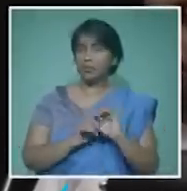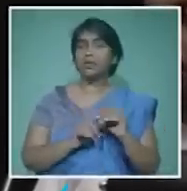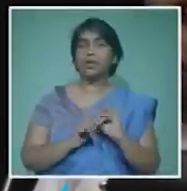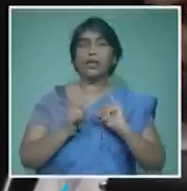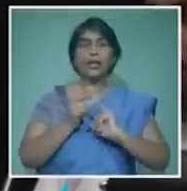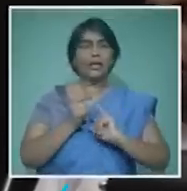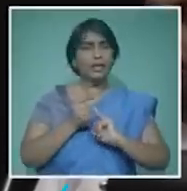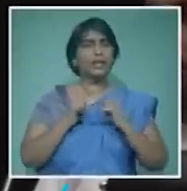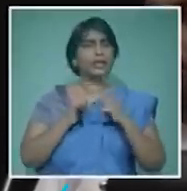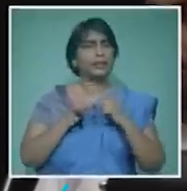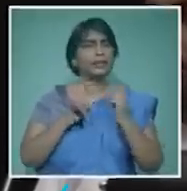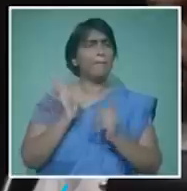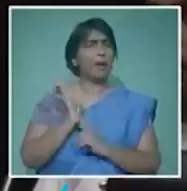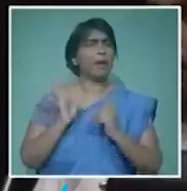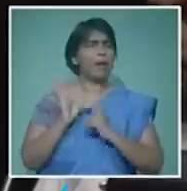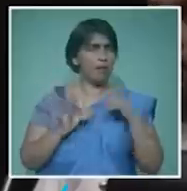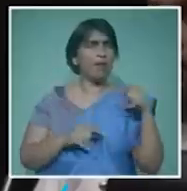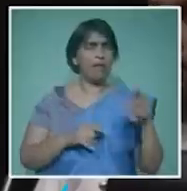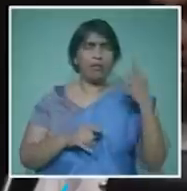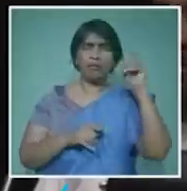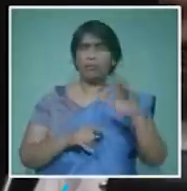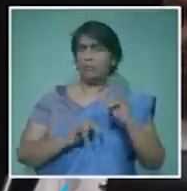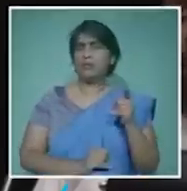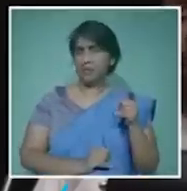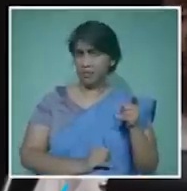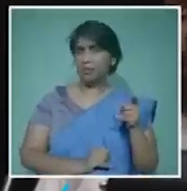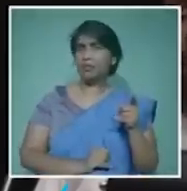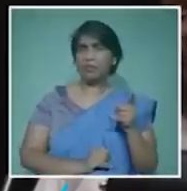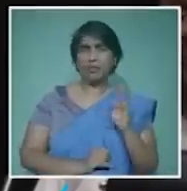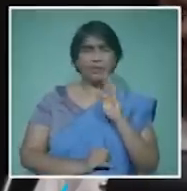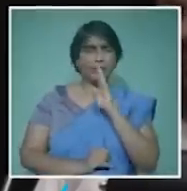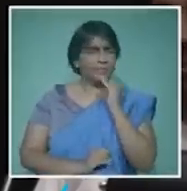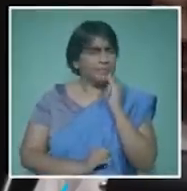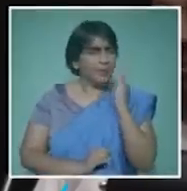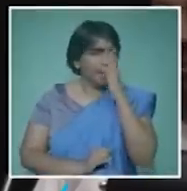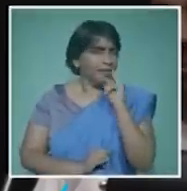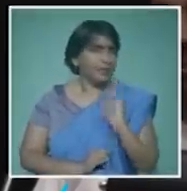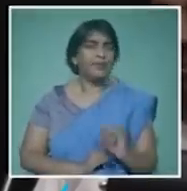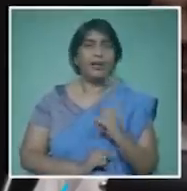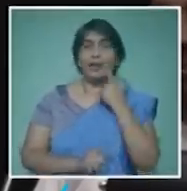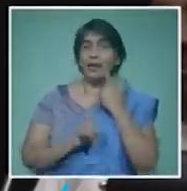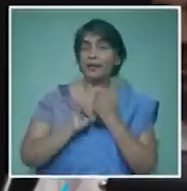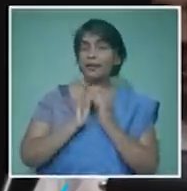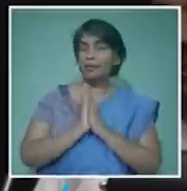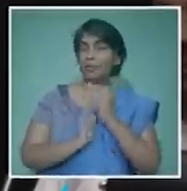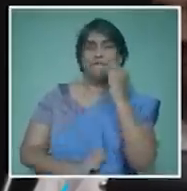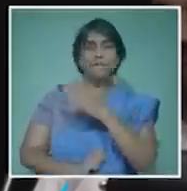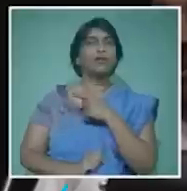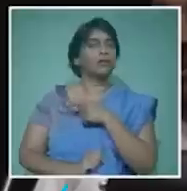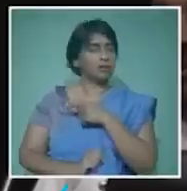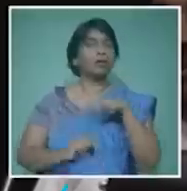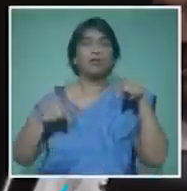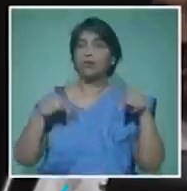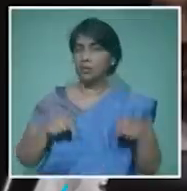සේපාල අමරසිංහ කියන තැනැත්තෙක් ඉතාමත්ම ම්ලේච්ඡ විදියට ඉතාමත්ම නිඳිත විදියට දළදා වහන්සේට අපහාස කිරීම නිසා